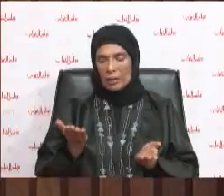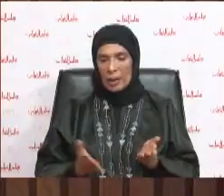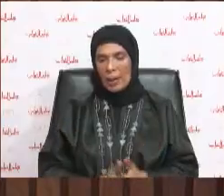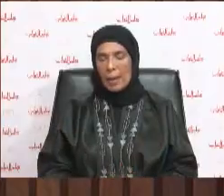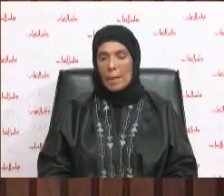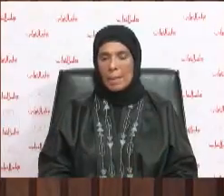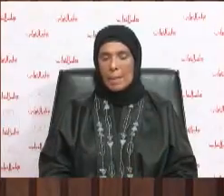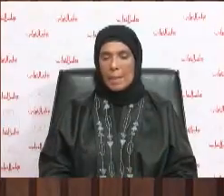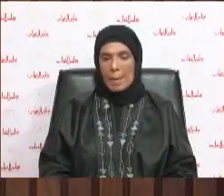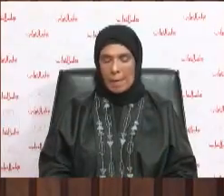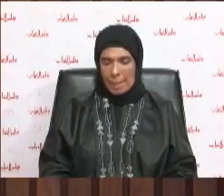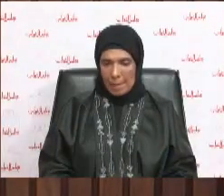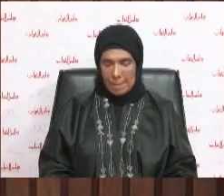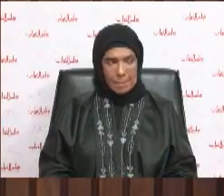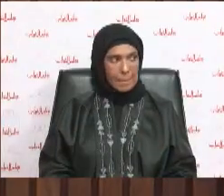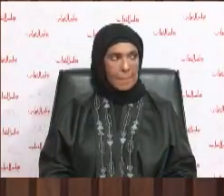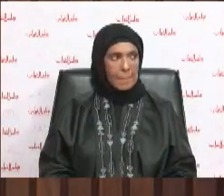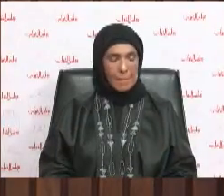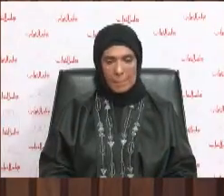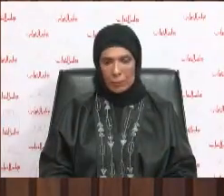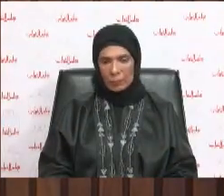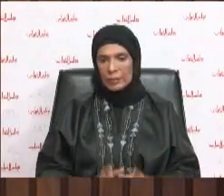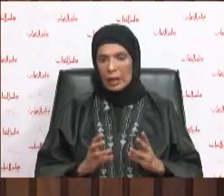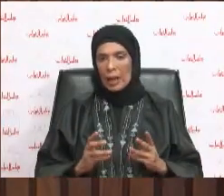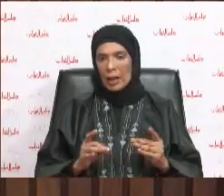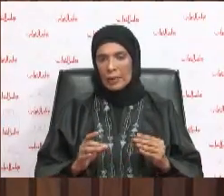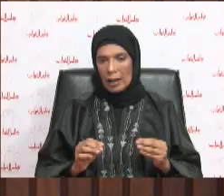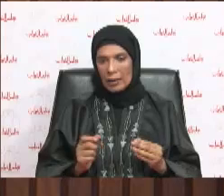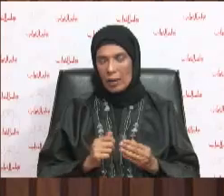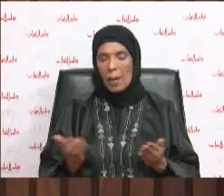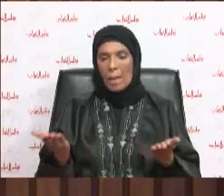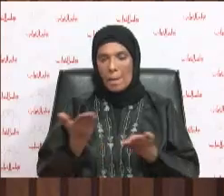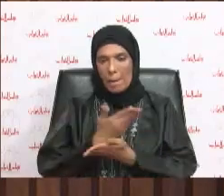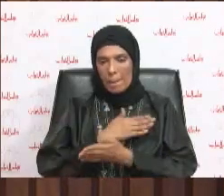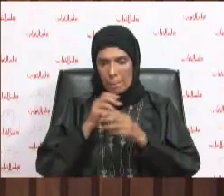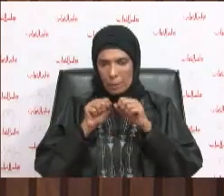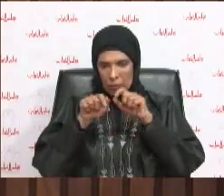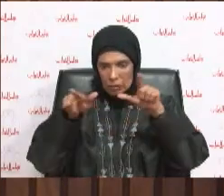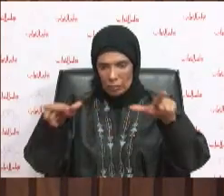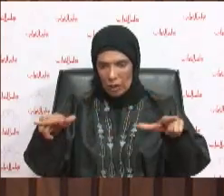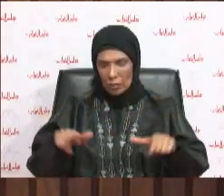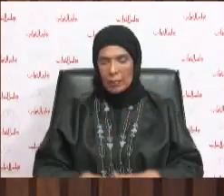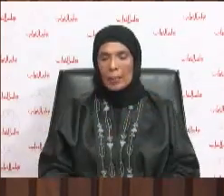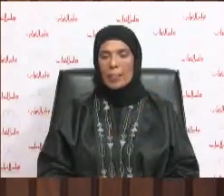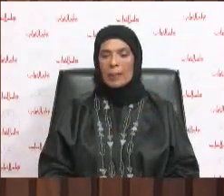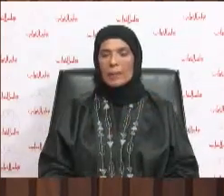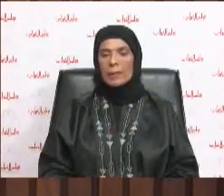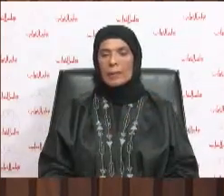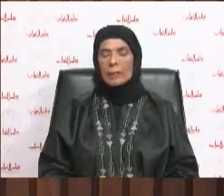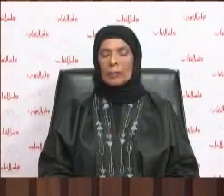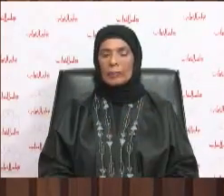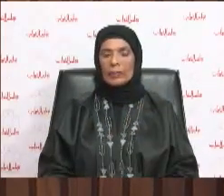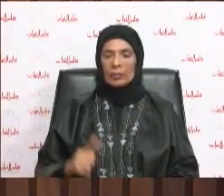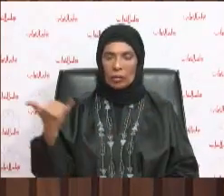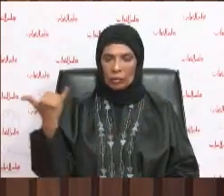فيما تفضل فيه سعادة النائب في عدد الاتفاقيات، أنا وضحت في الجلسة السابقة